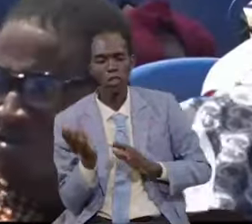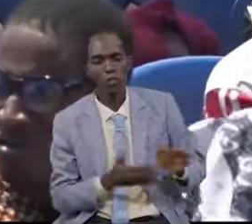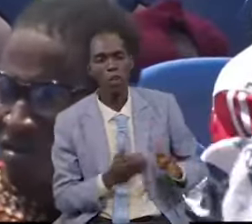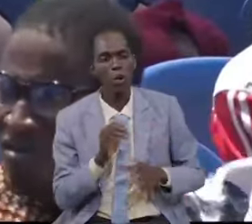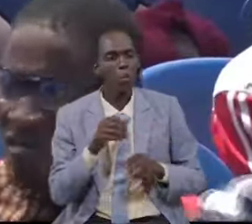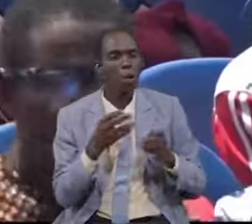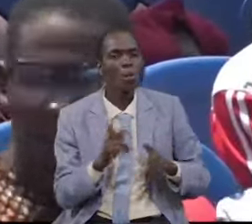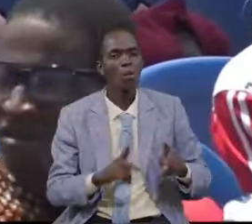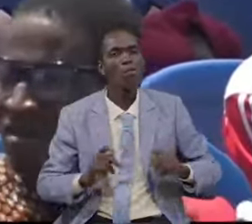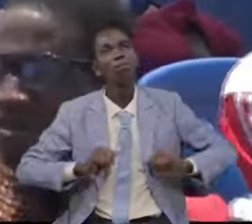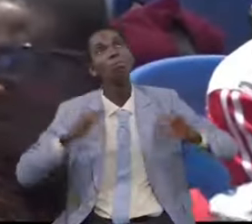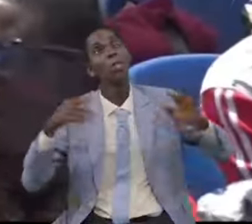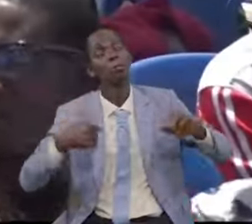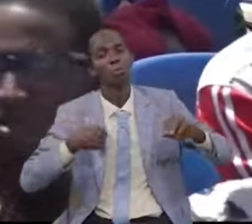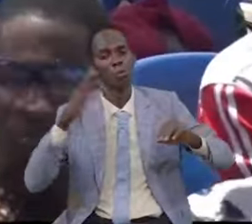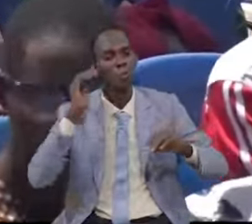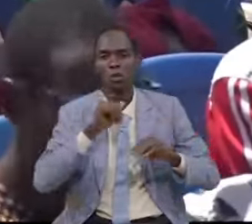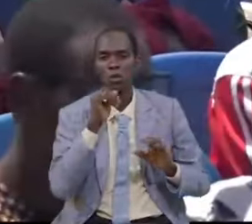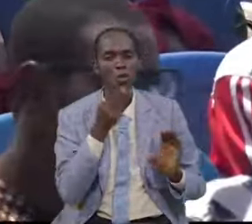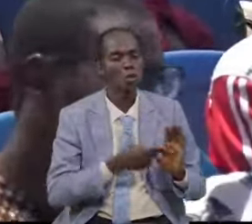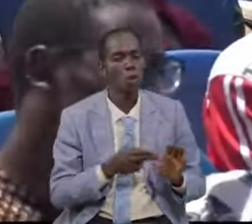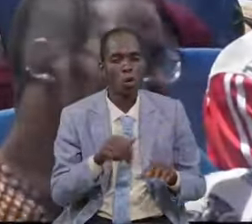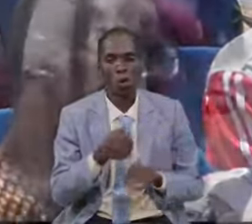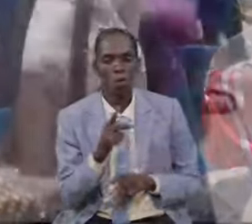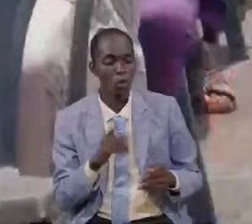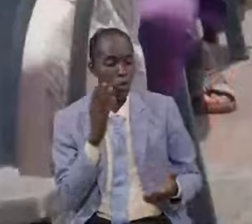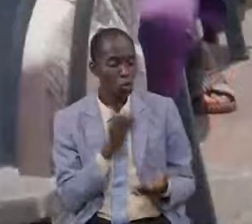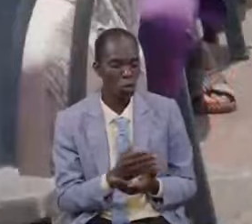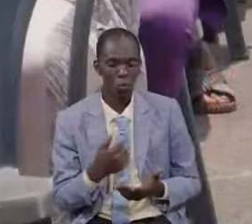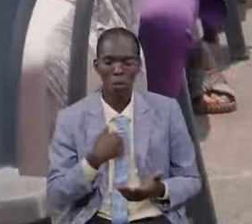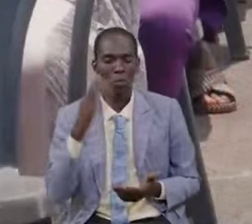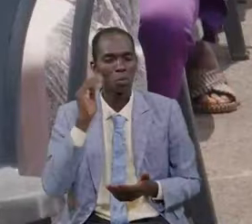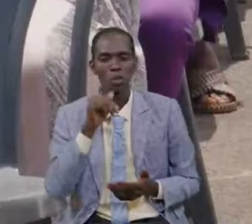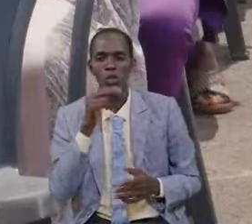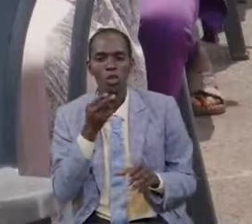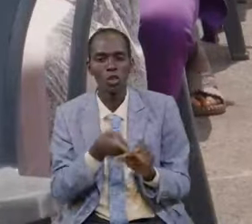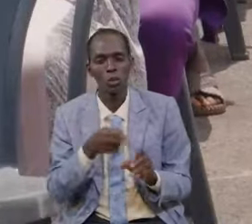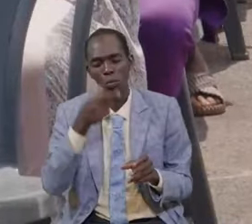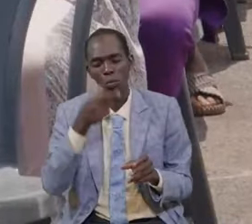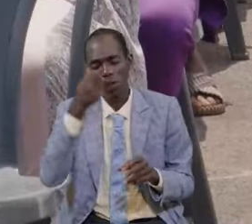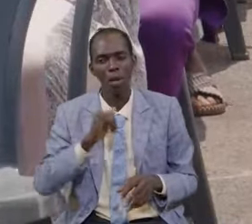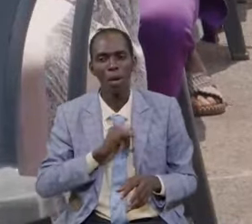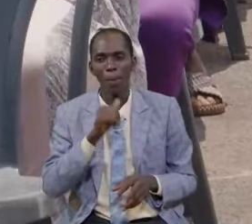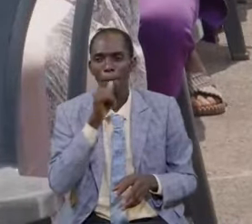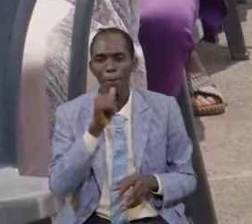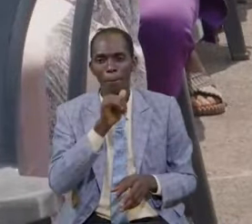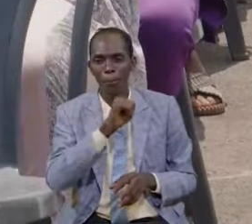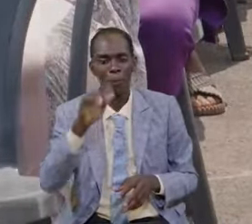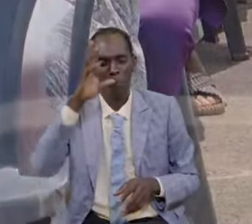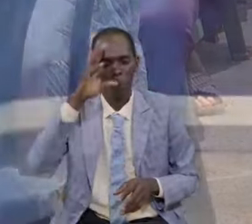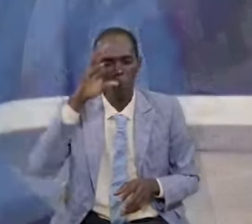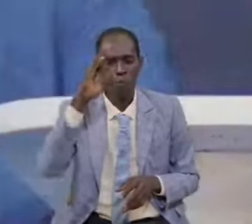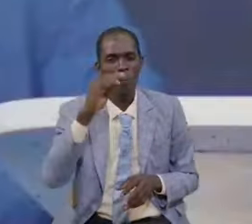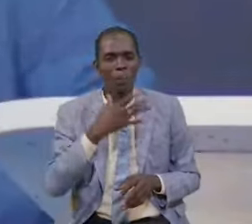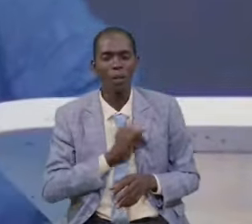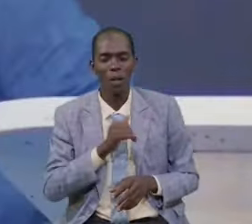l'école. D'autres cessent. Moi, je ne veux pas cesser. Parce que je suis un homme, je suis une femme, je suis un garçon,